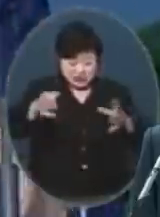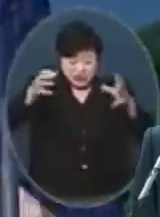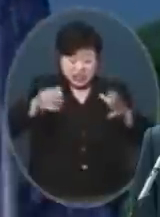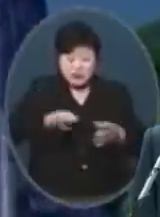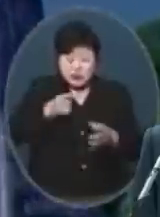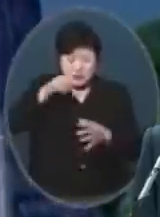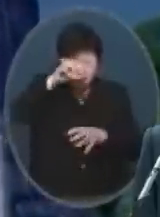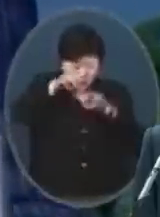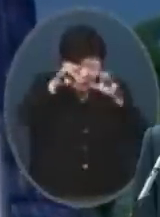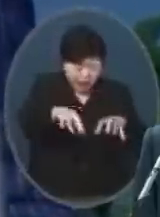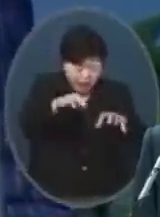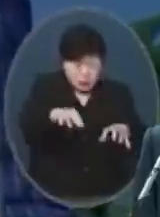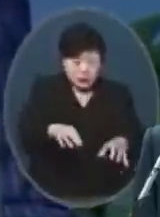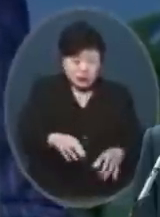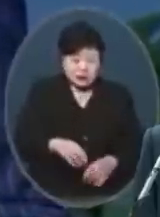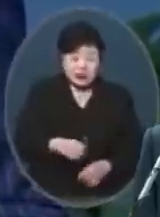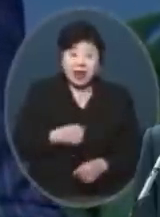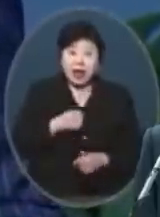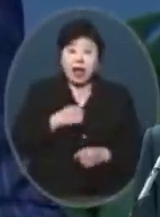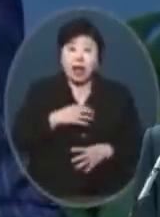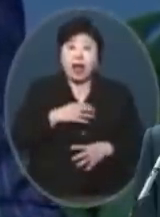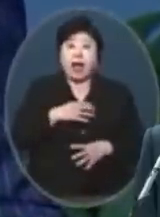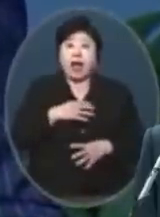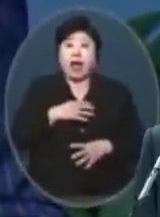쏟아지는데 감탄하지 않을 수 없습니다.